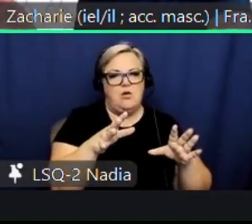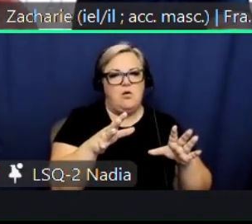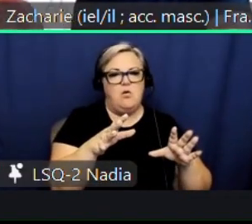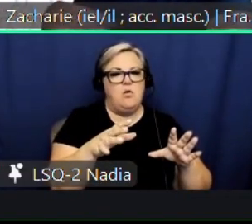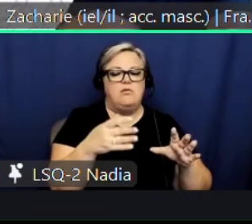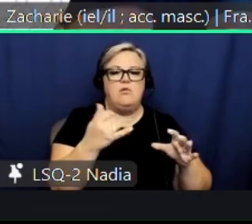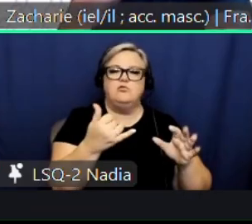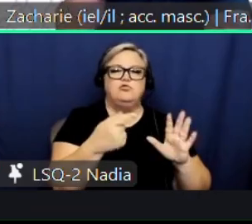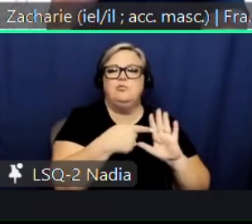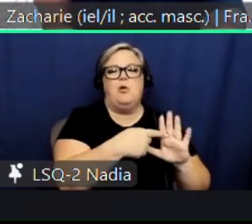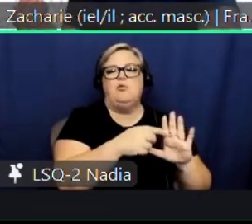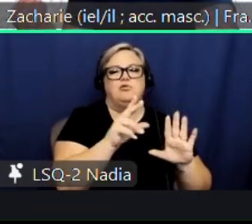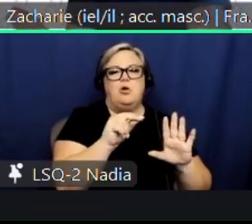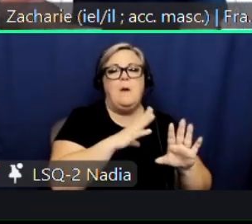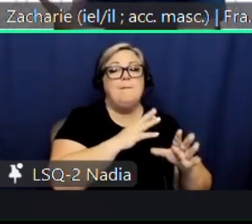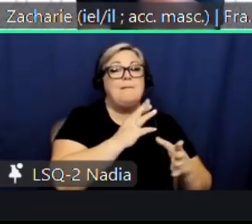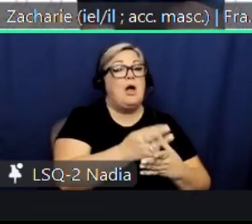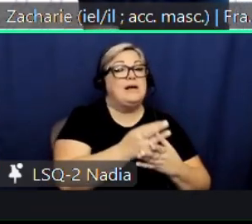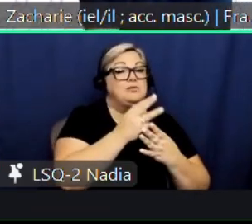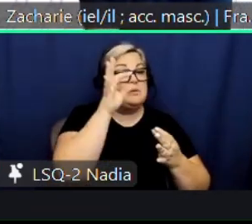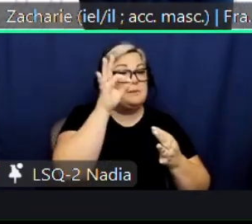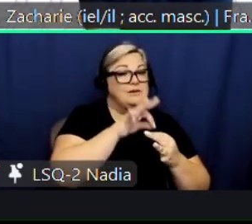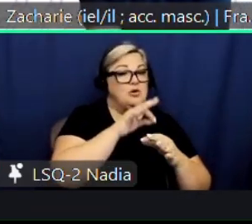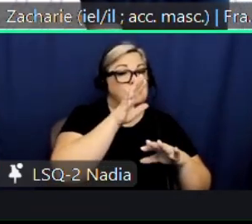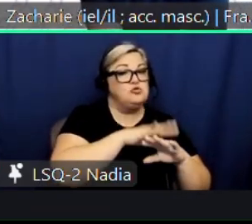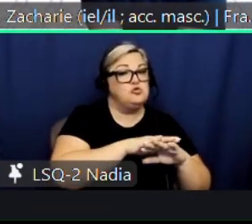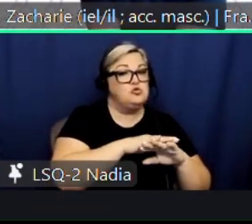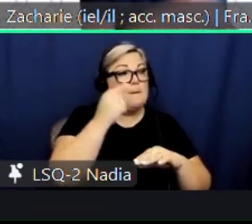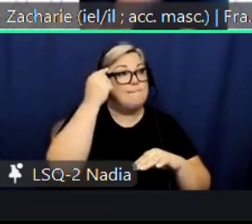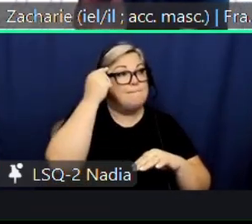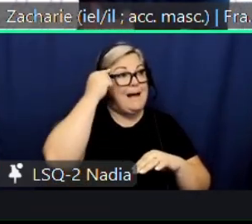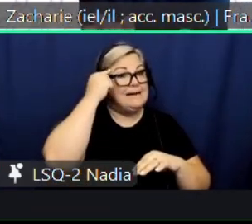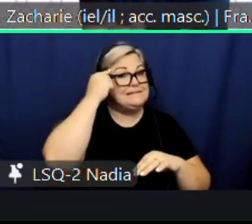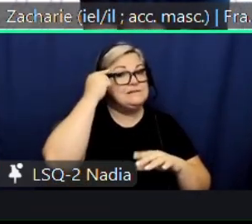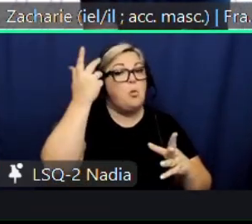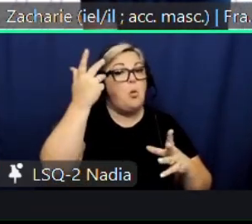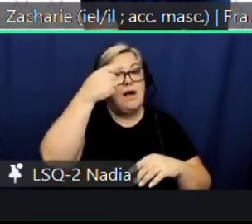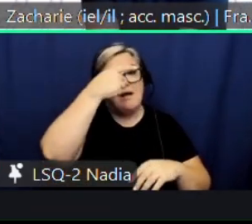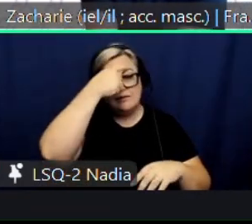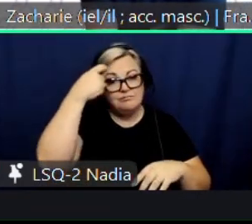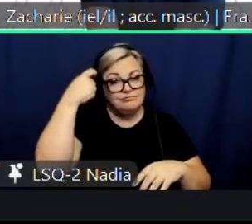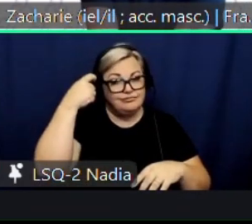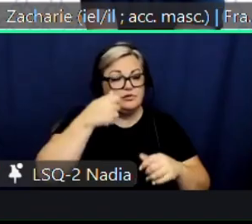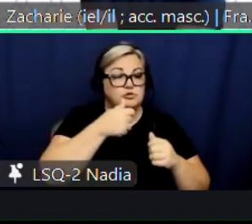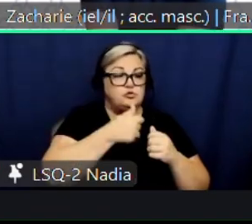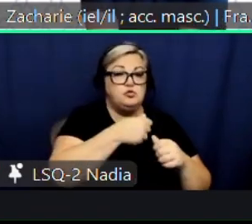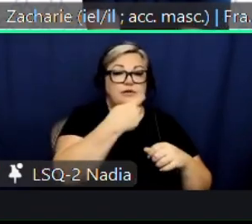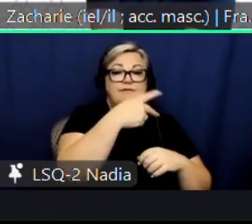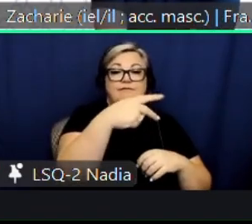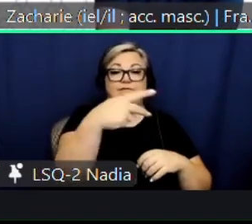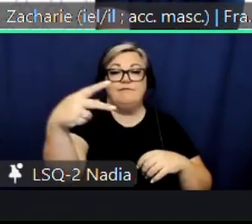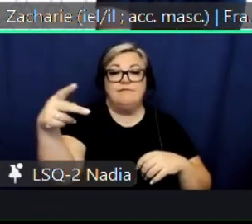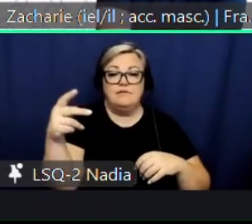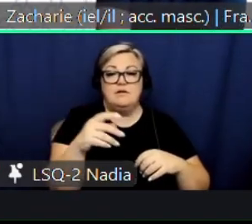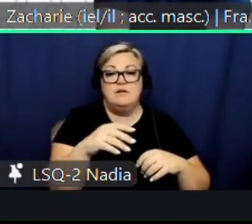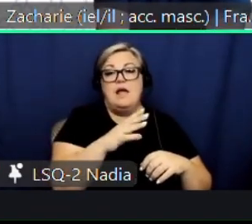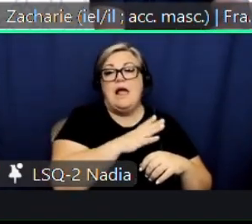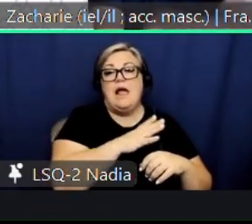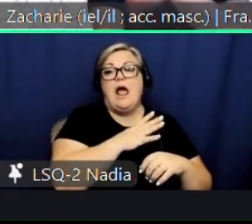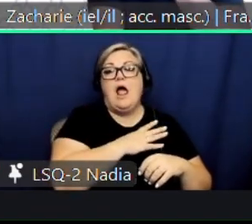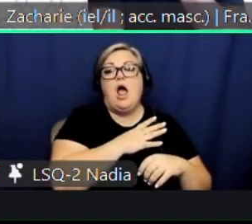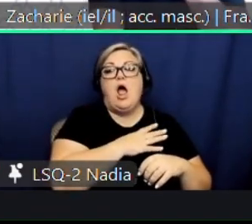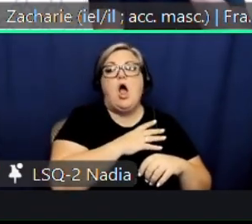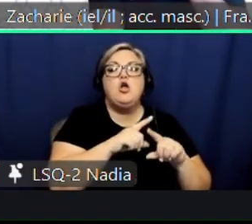aperçu aujourd'hui. Il y a des ressources spécifiques sur l'approche tenant compte des traumatismes selon votre domaine de pratique. Par exemple, il